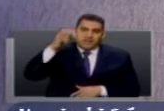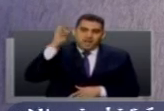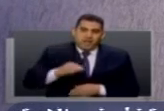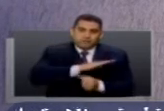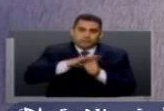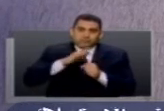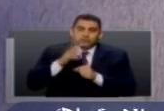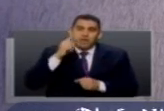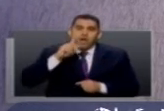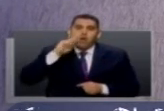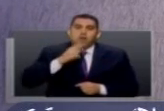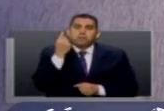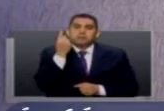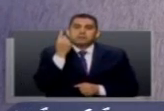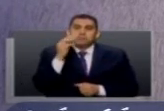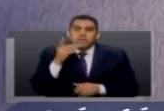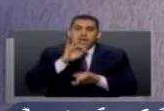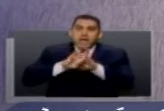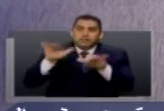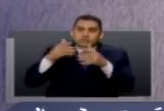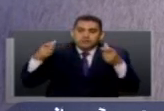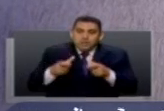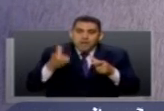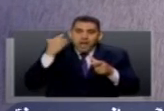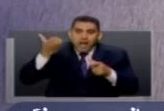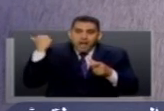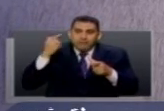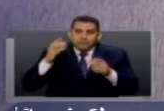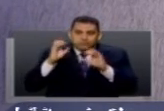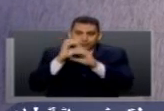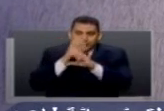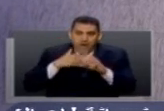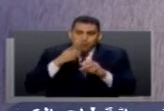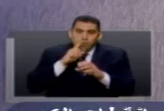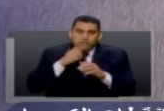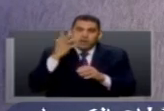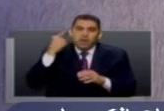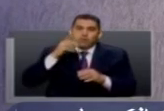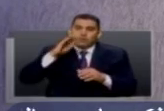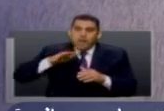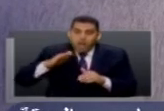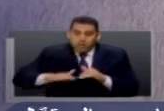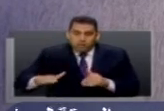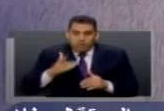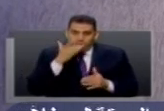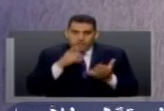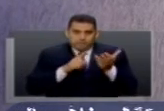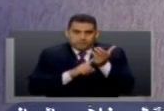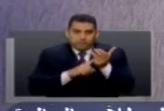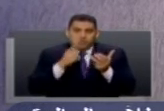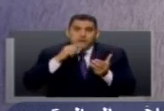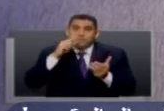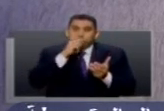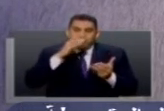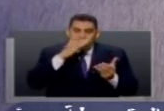قتل اطفالا وهنا ملمح اخر يقول لانهم نظر من نبت الشعر في عانته هذه من من